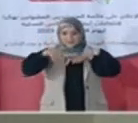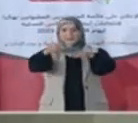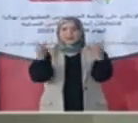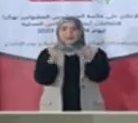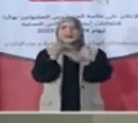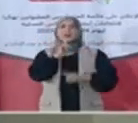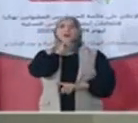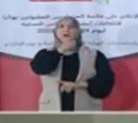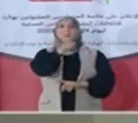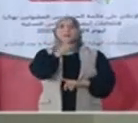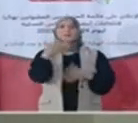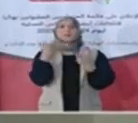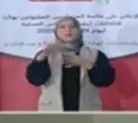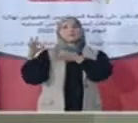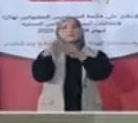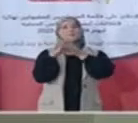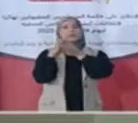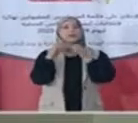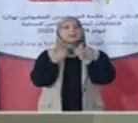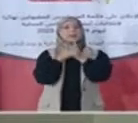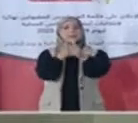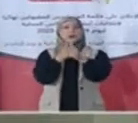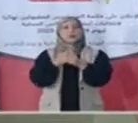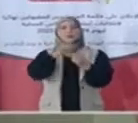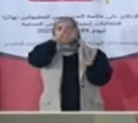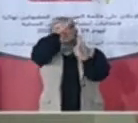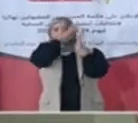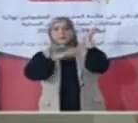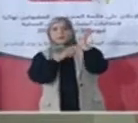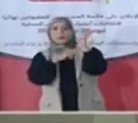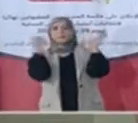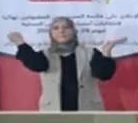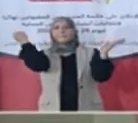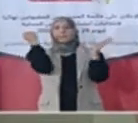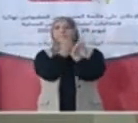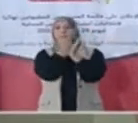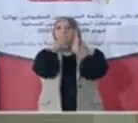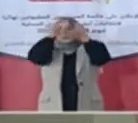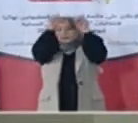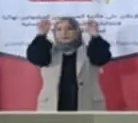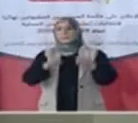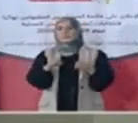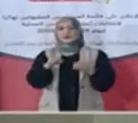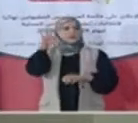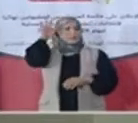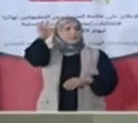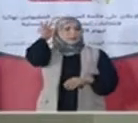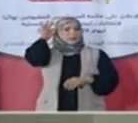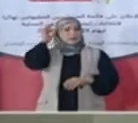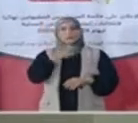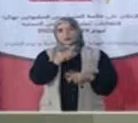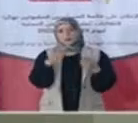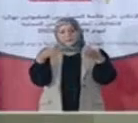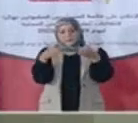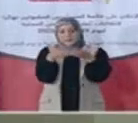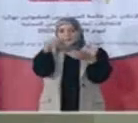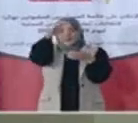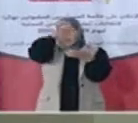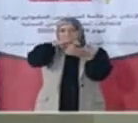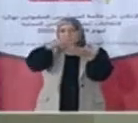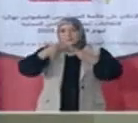الأمر يتبعه مباشرة منشور للبنك المركزي، وإن شاء الله زاد الهيئة سوف تقوم بنشر